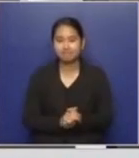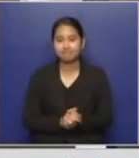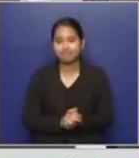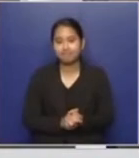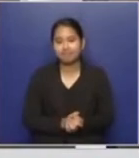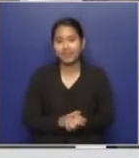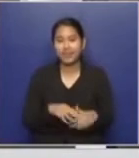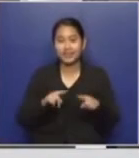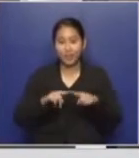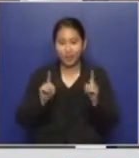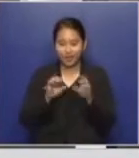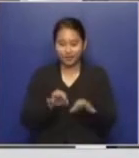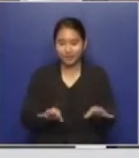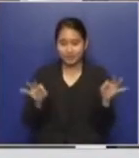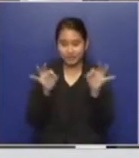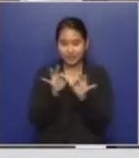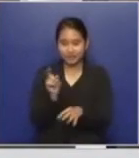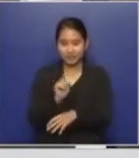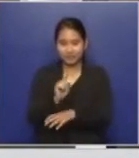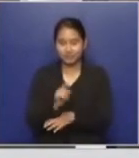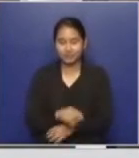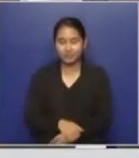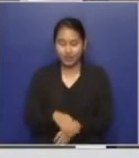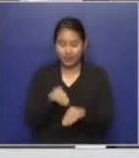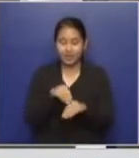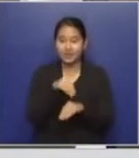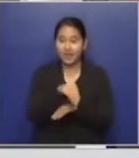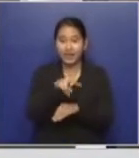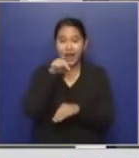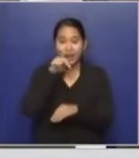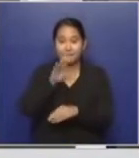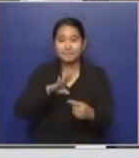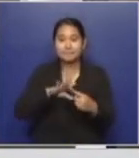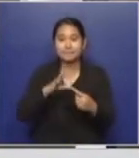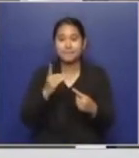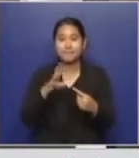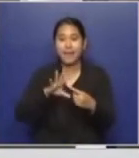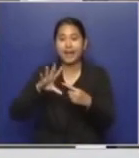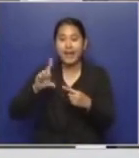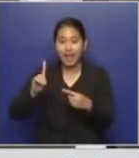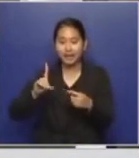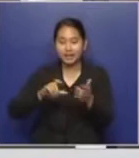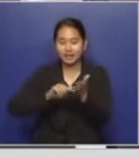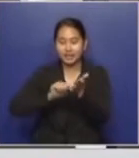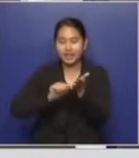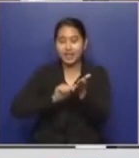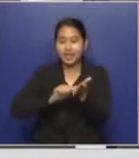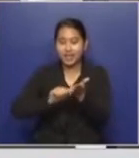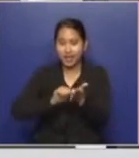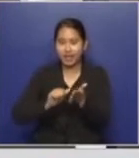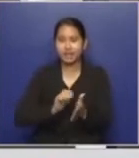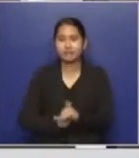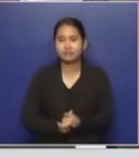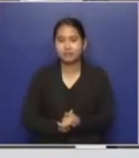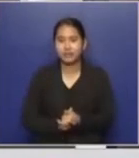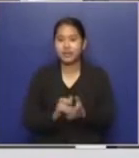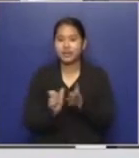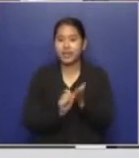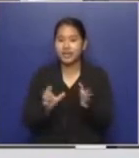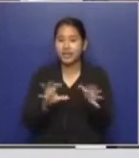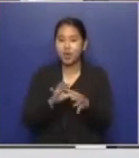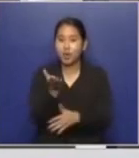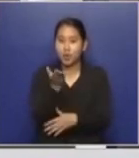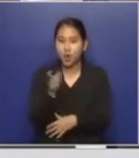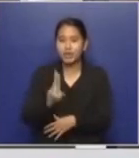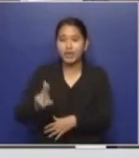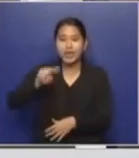แต่สิ่งที่สำคัญก็คือกรมน้ำบาดาลก็ต้องไปแก้ไขระเบียบการเข้าถึงนะครับการขอใช้น้ำบาดาลเจาะน้